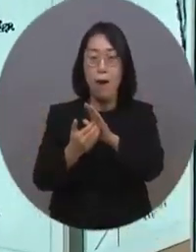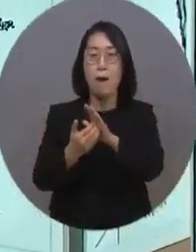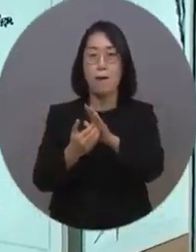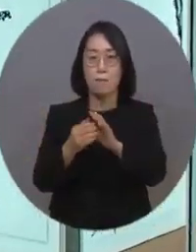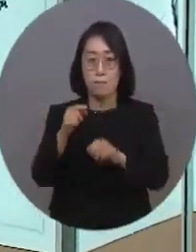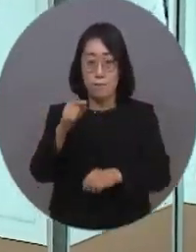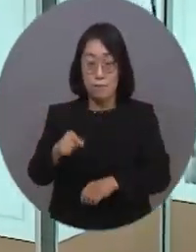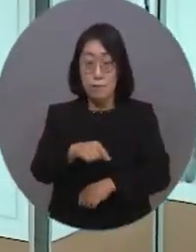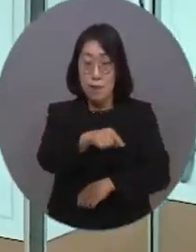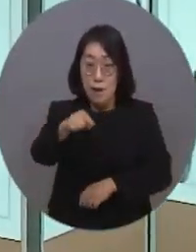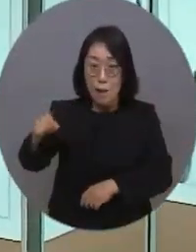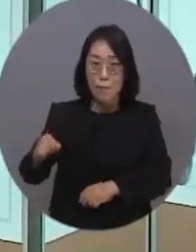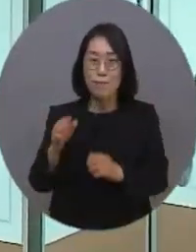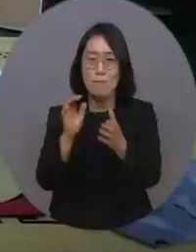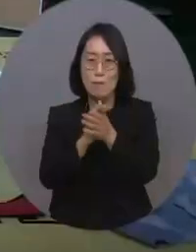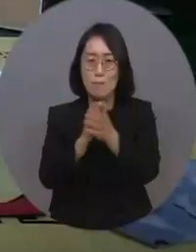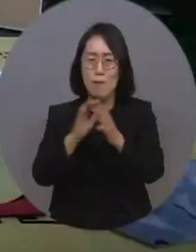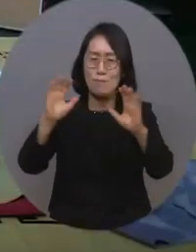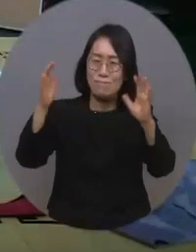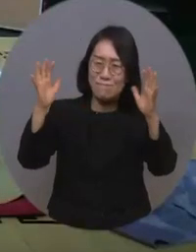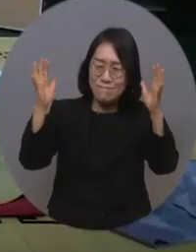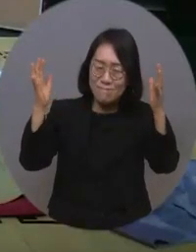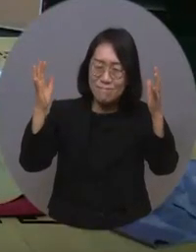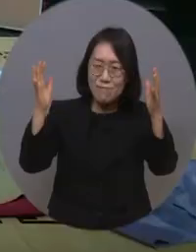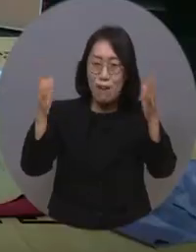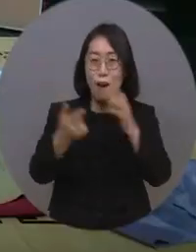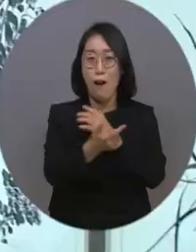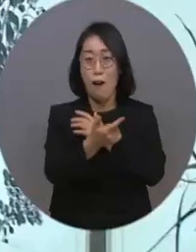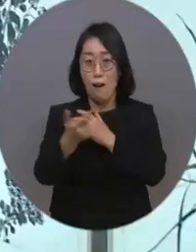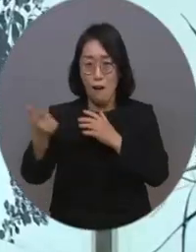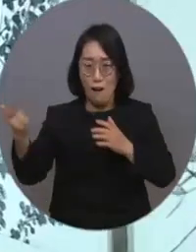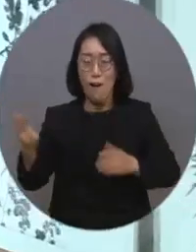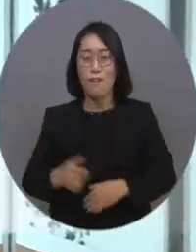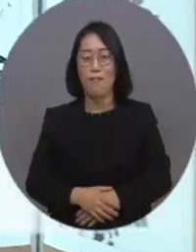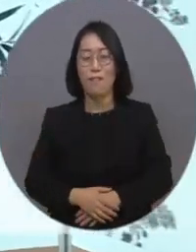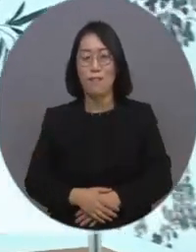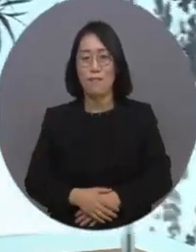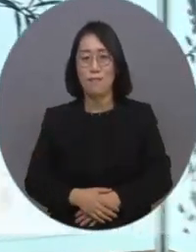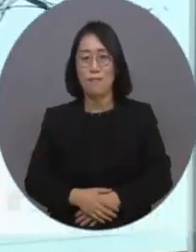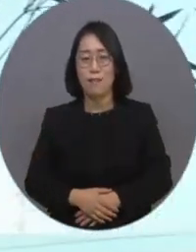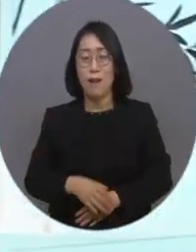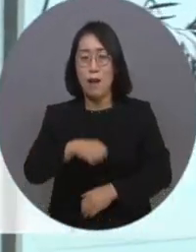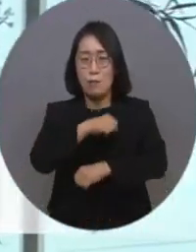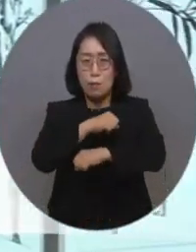달려가고 마침내 현장은 박수 소리로 가득합니다.